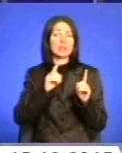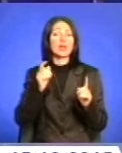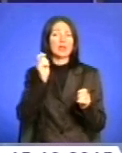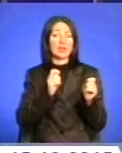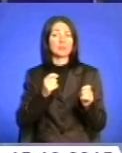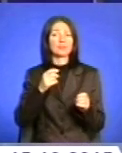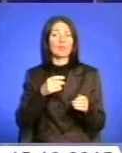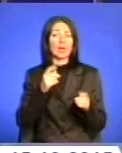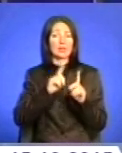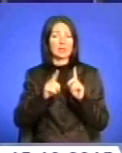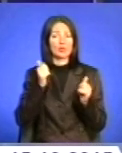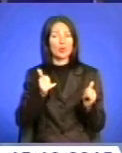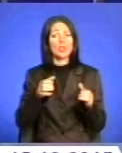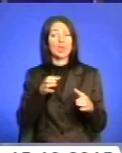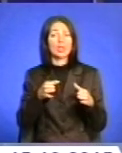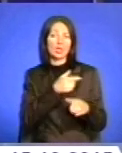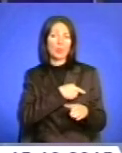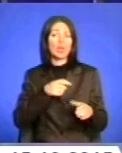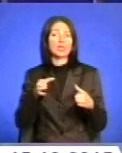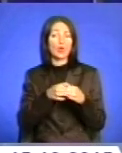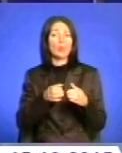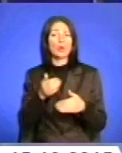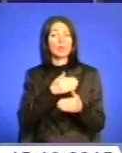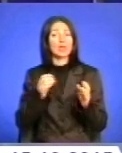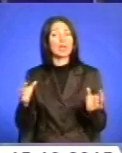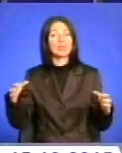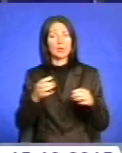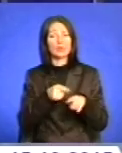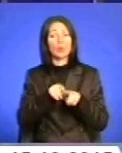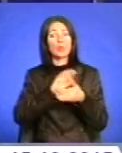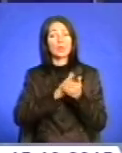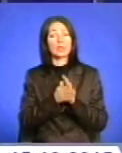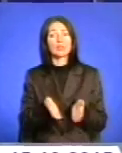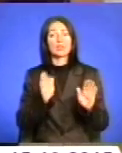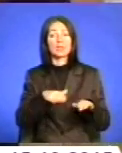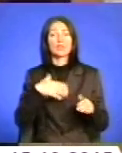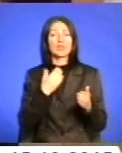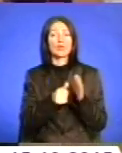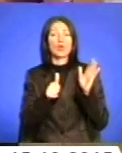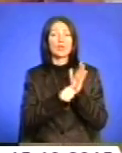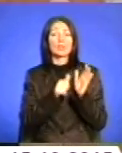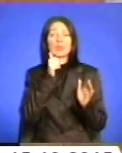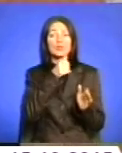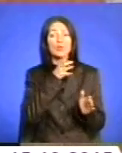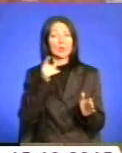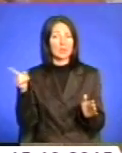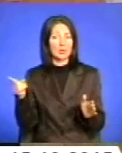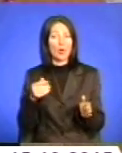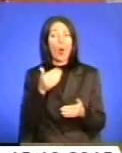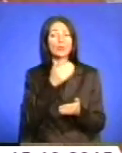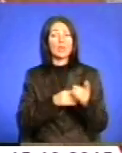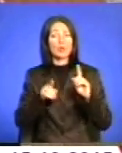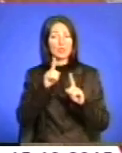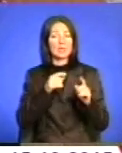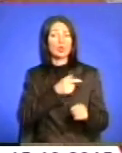корпус востаннє зібрався у такому складі, завершивши свою шестирічну каденцію. На останню сесію